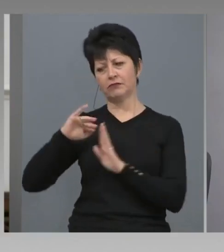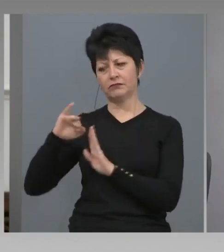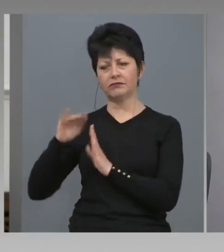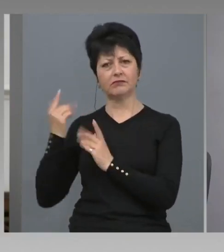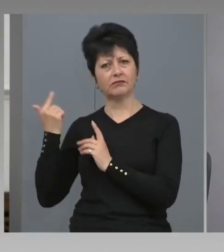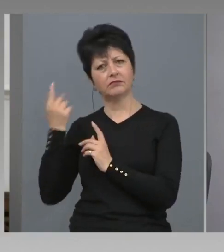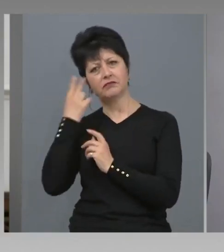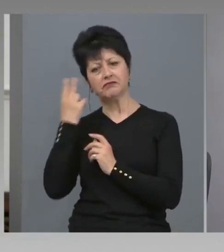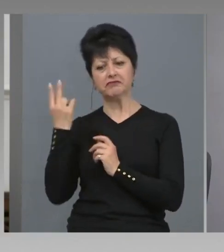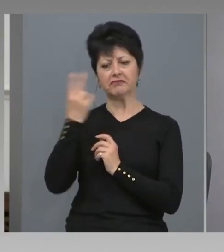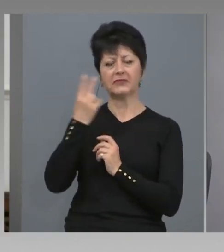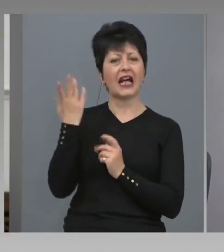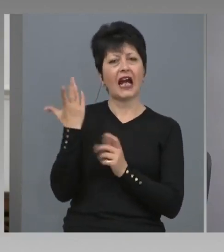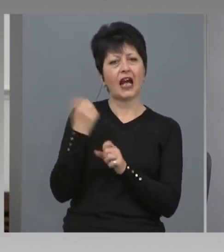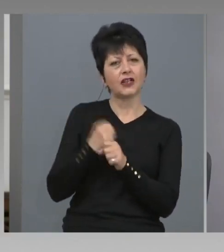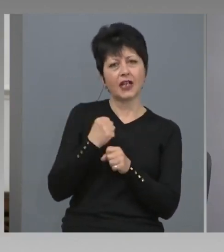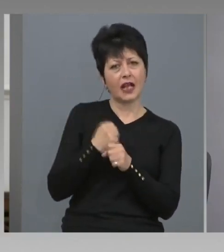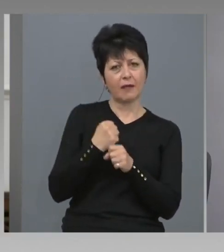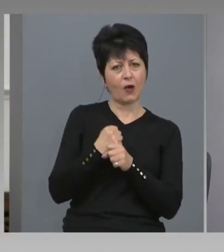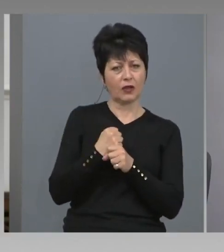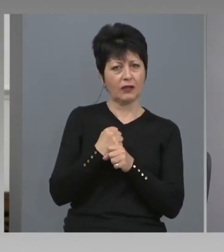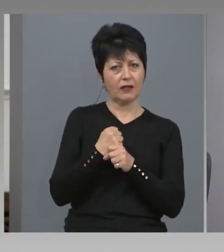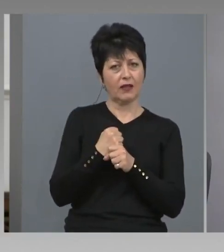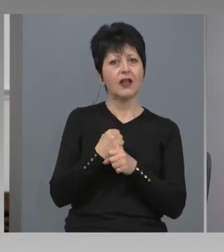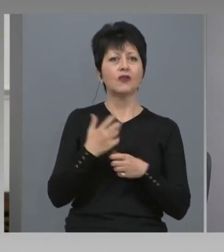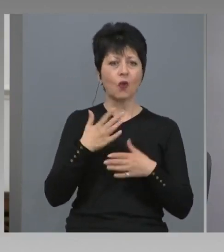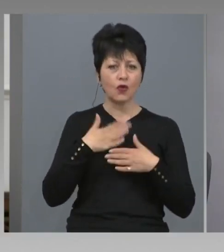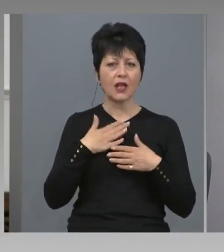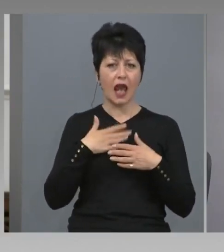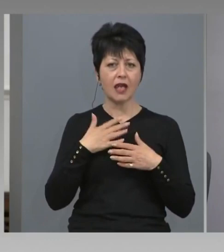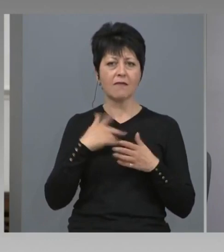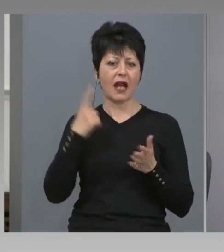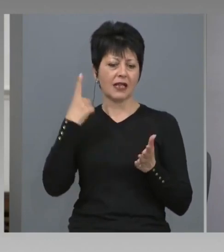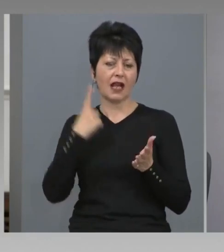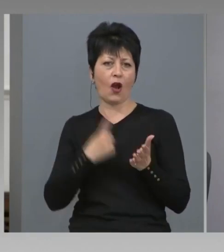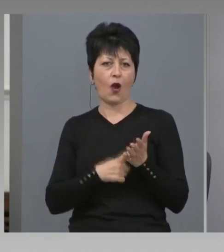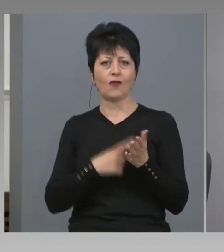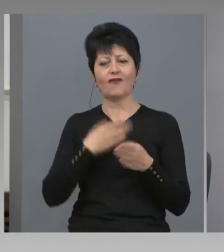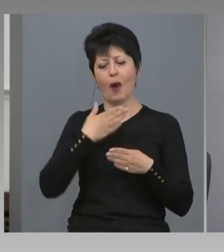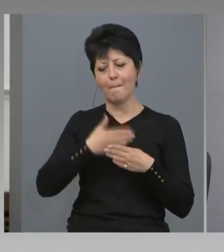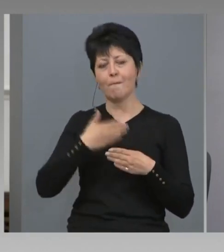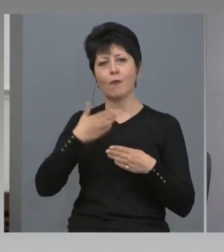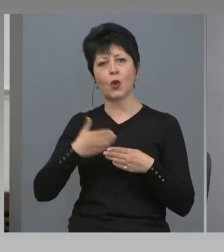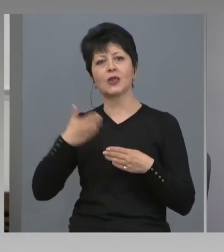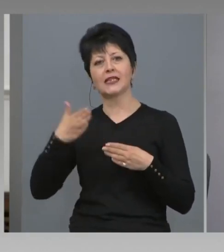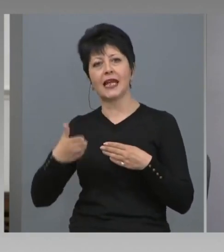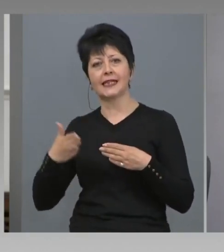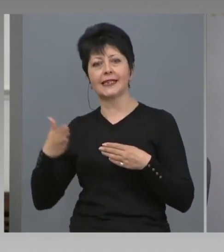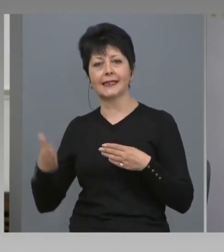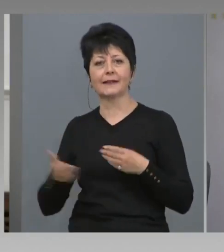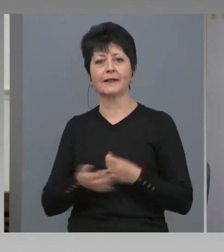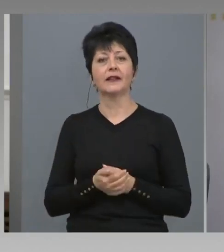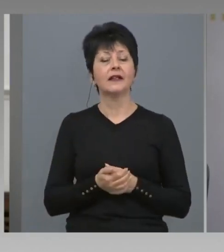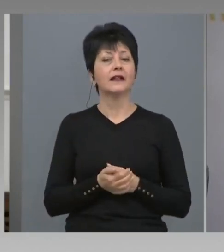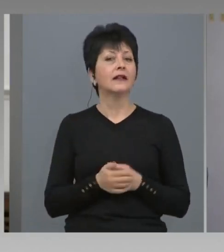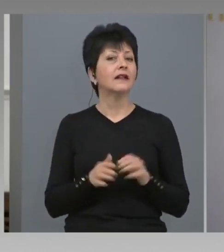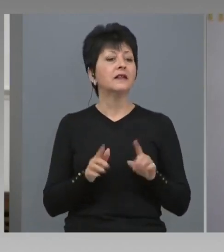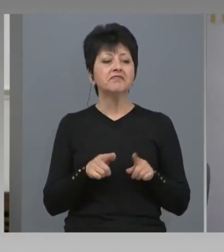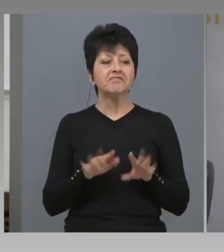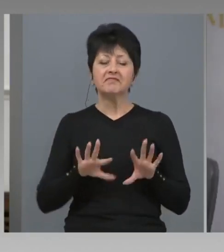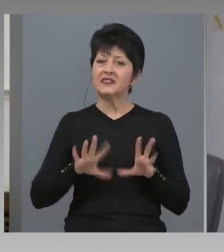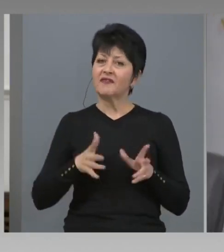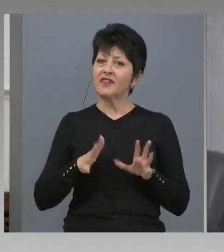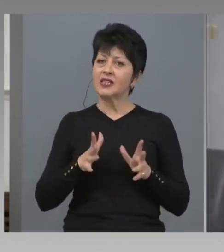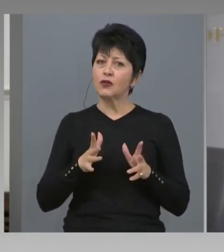работи. При всяко положение законодателният процес е гарантиран. Може ли, извинявайте, дали е възможно да се състави